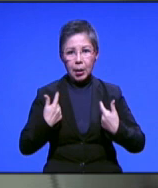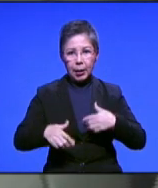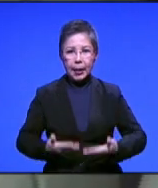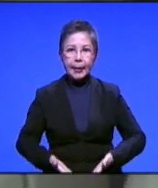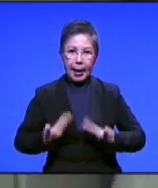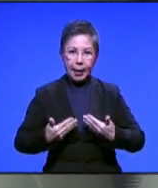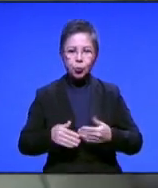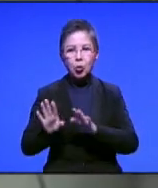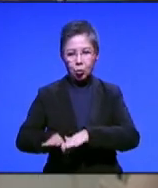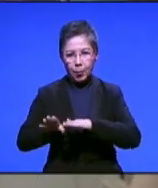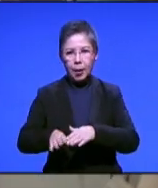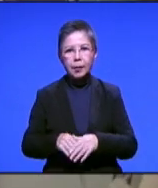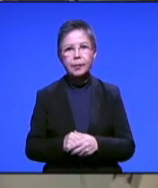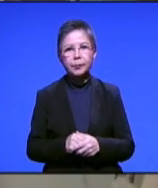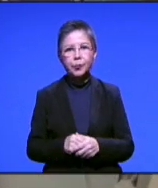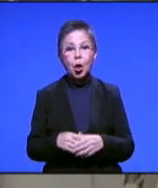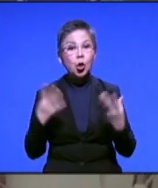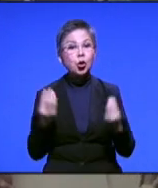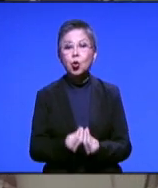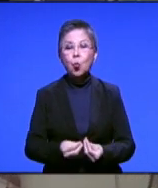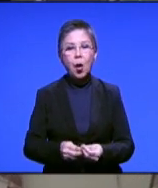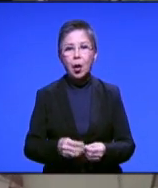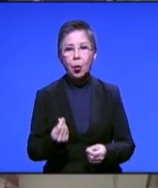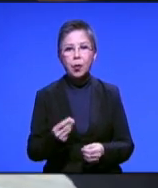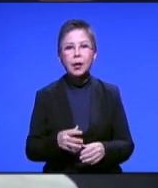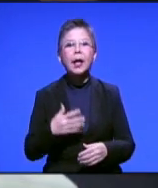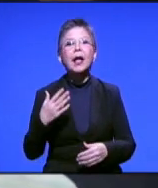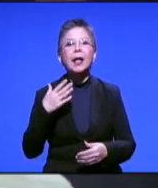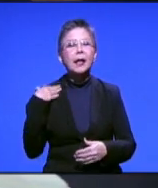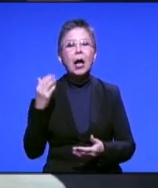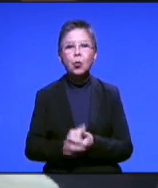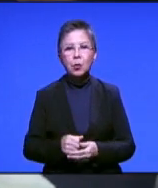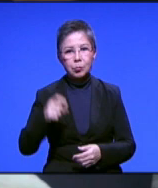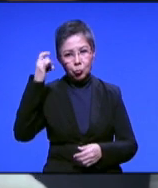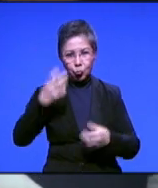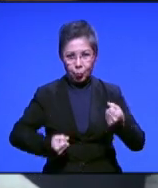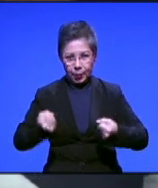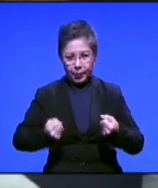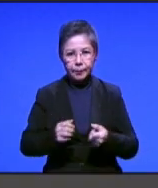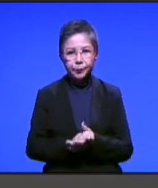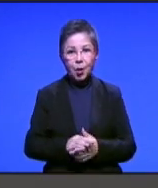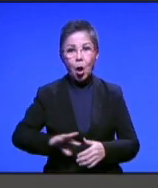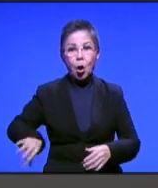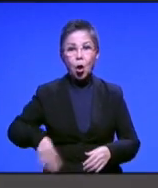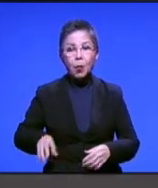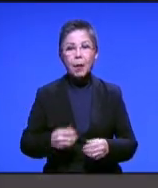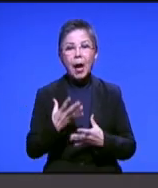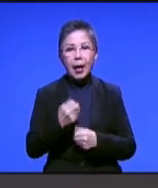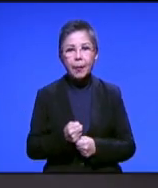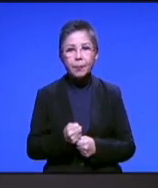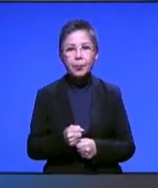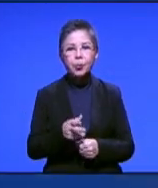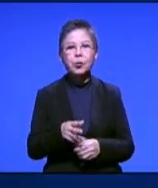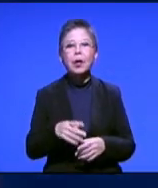ringan dan telah mendapat perawatan medis. Seluruh biaya pengobatan korban ditanggung pengemudi yang menabrak rombongan. Keluarga korban berharap kejadian ini menjadi